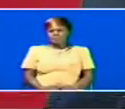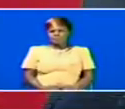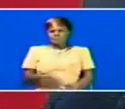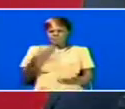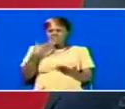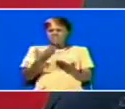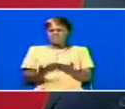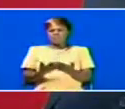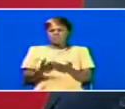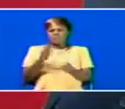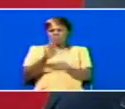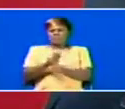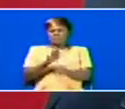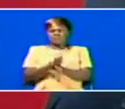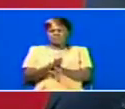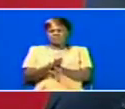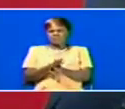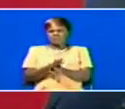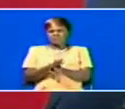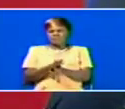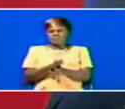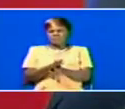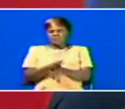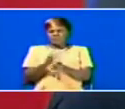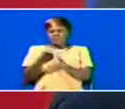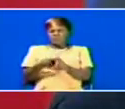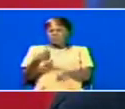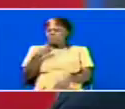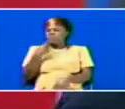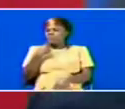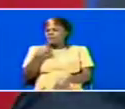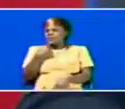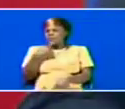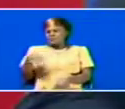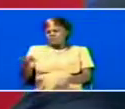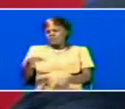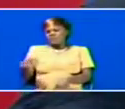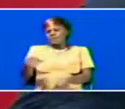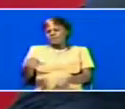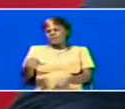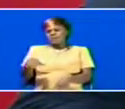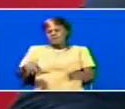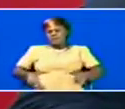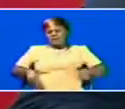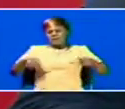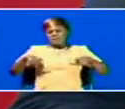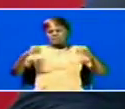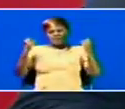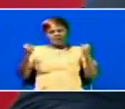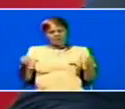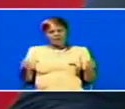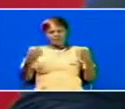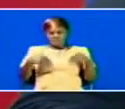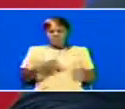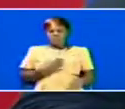Asante sana Agnes Penda kwa makala hayo kutoka maeneo ya Turkana. Bila shaka ni eneo moja ambalo maisha ni magumu sana kwa wale ambao